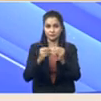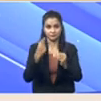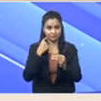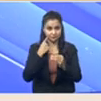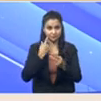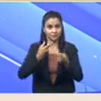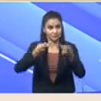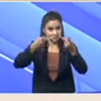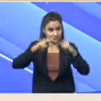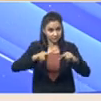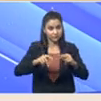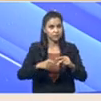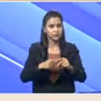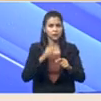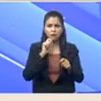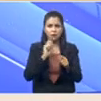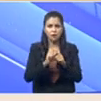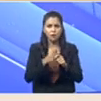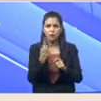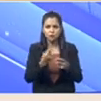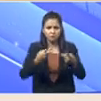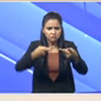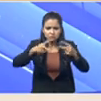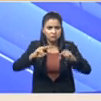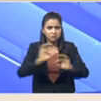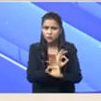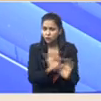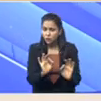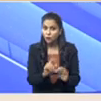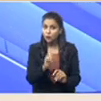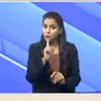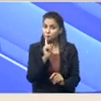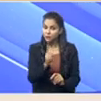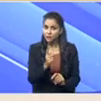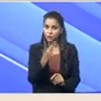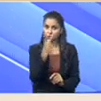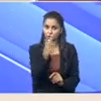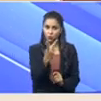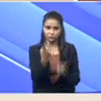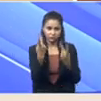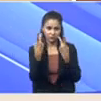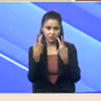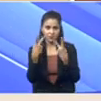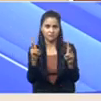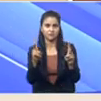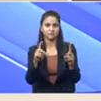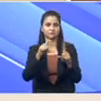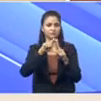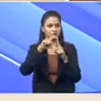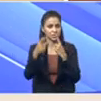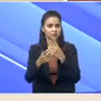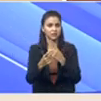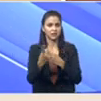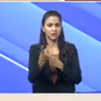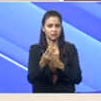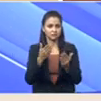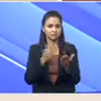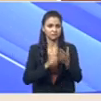कार्य मात्र अनुवाद नहीं, बल्कि दो महान संस्कृतियों के बीच एक सेतु